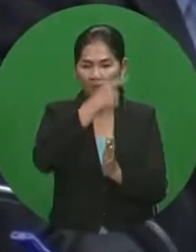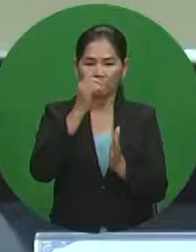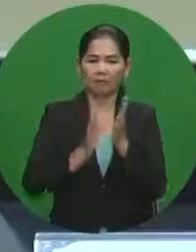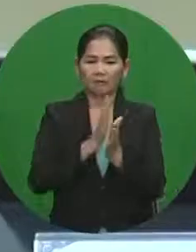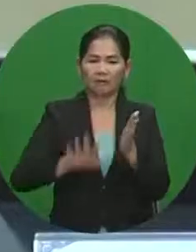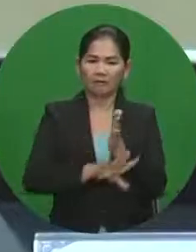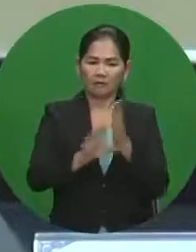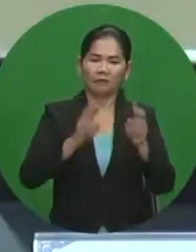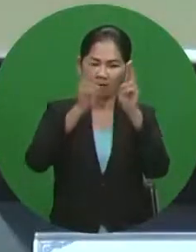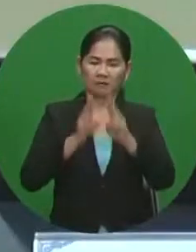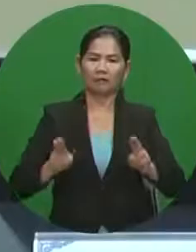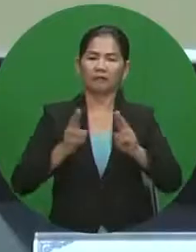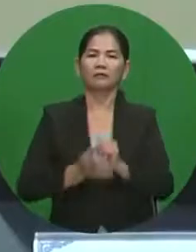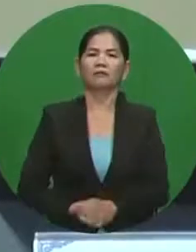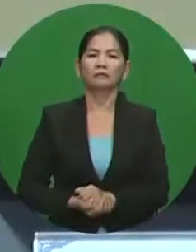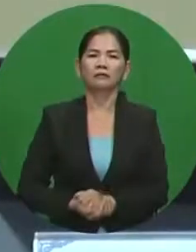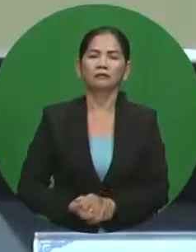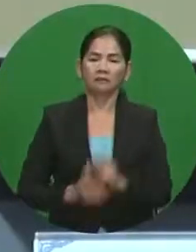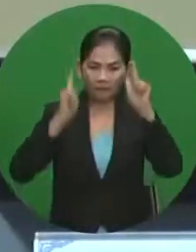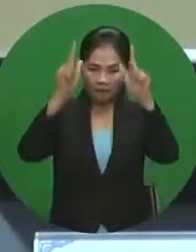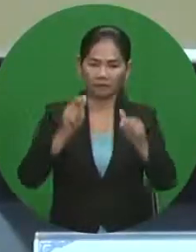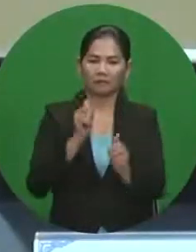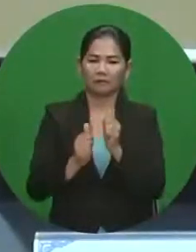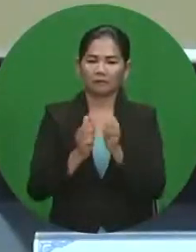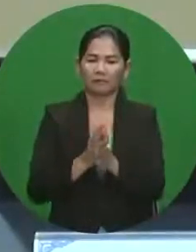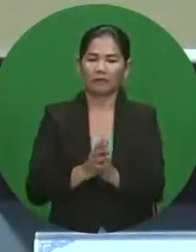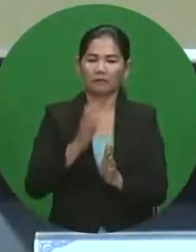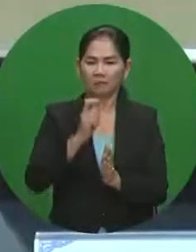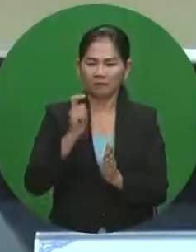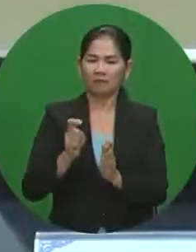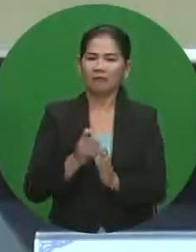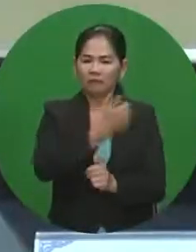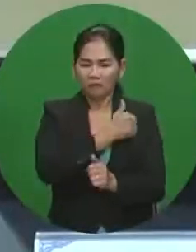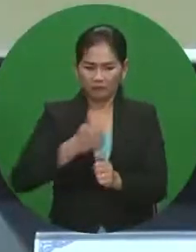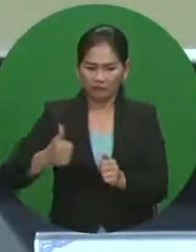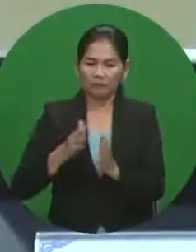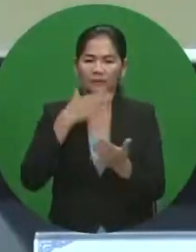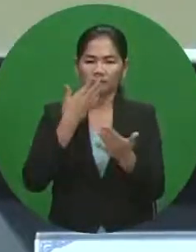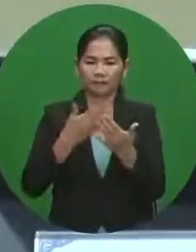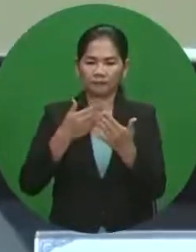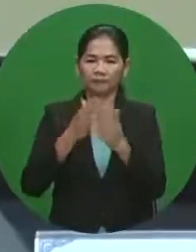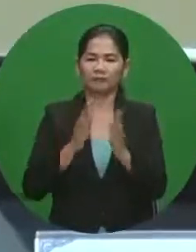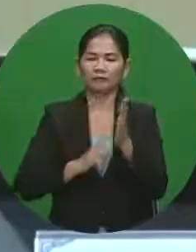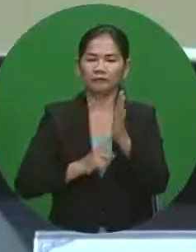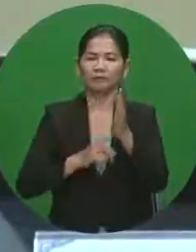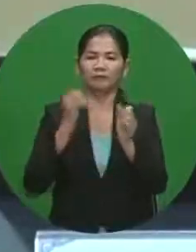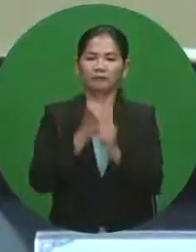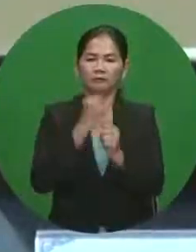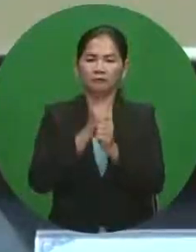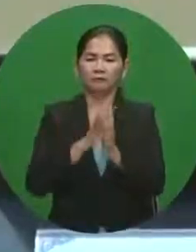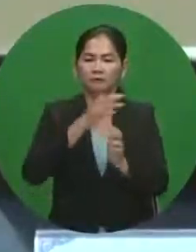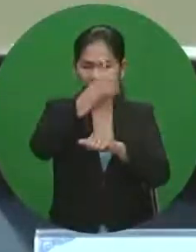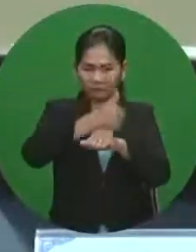សជាតិនៅលើឆាកអន្តរជាតិឯកឧត្តមរដ្ឋមន្ត្រីខៀវកញ្ញរិទ្ធបានសម្ដែងនៅការកោតសរសើរចំពោះលទ្ធផលការងាររប